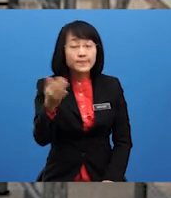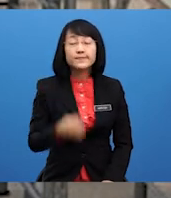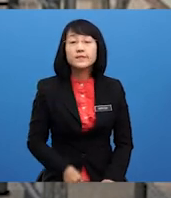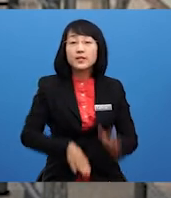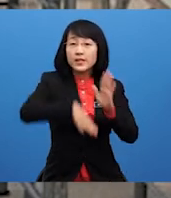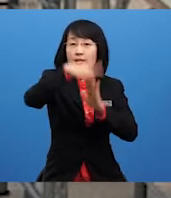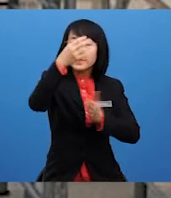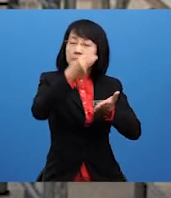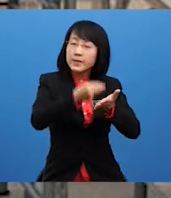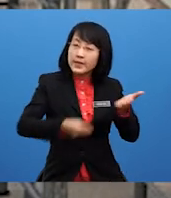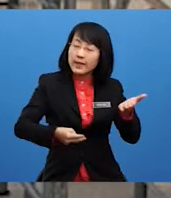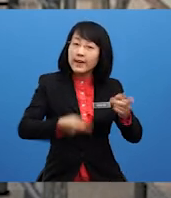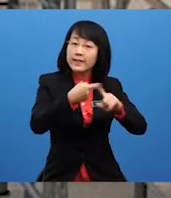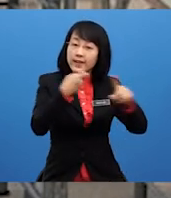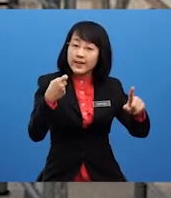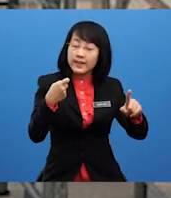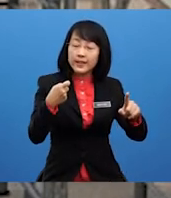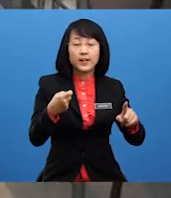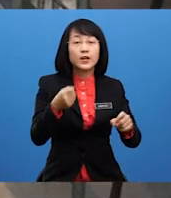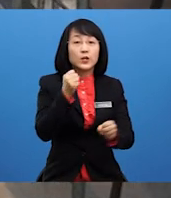pelombongan diterima oleh beliau.